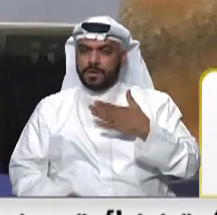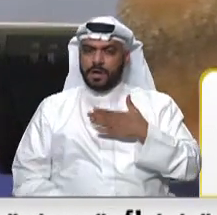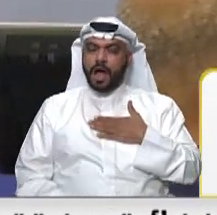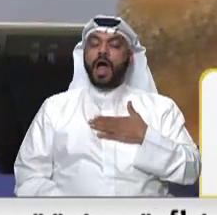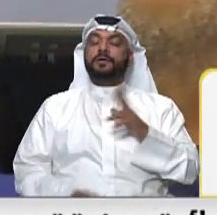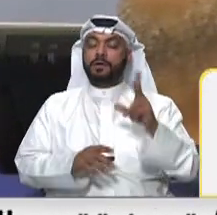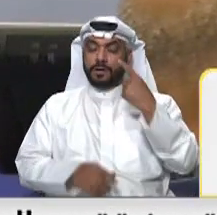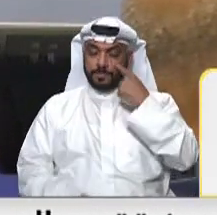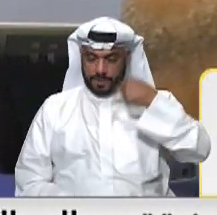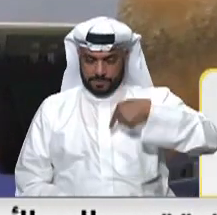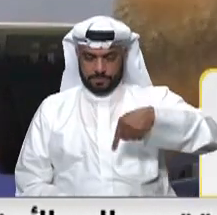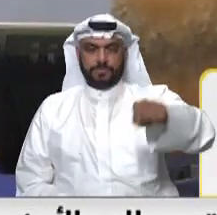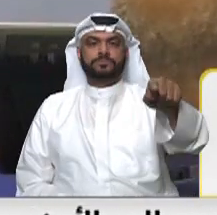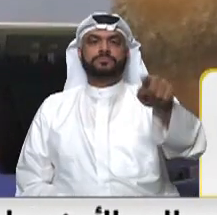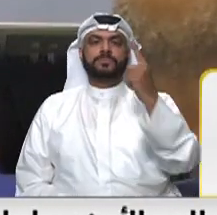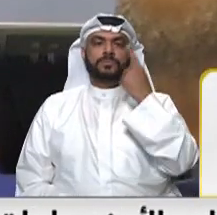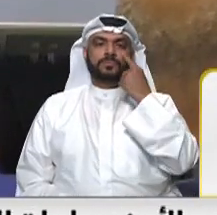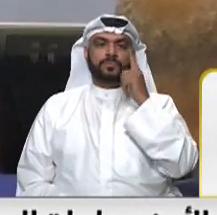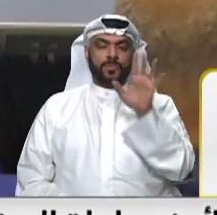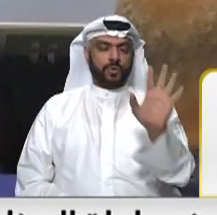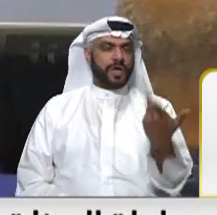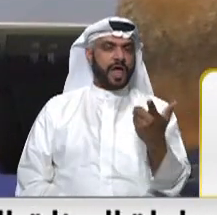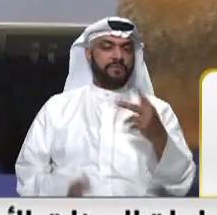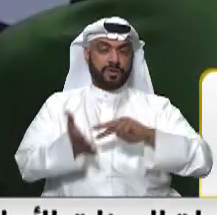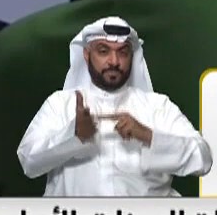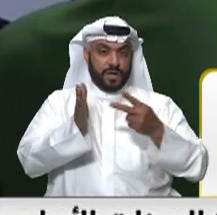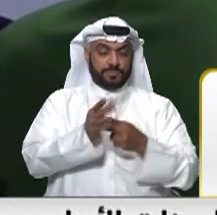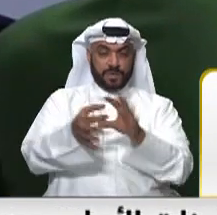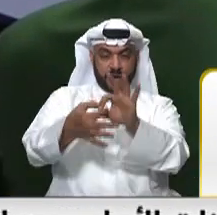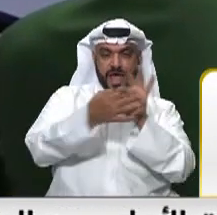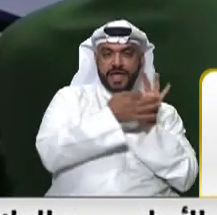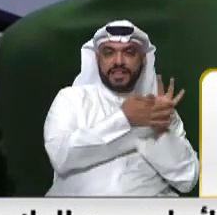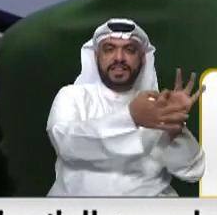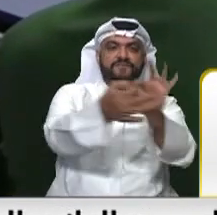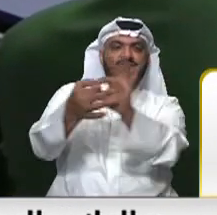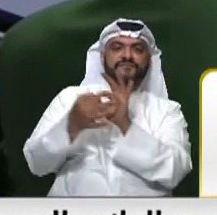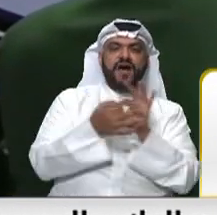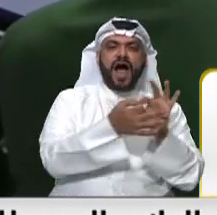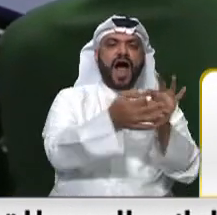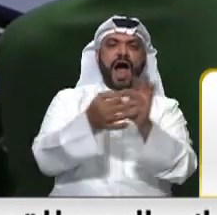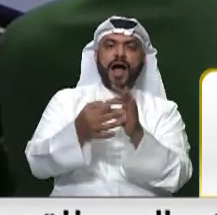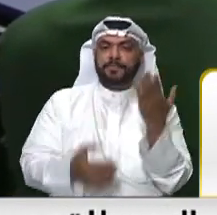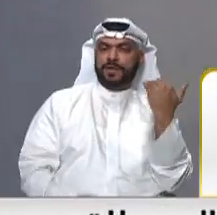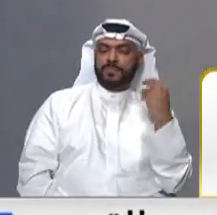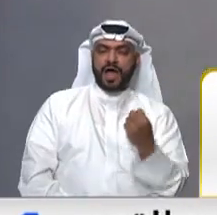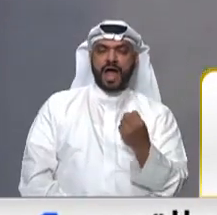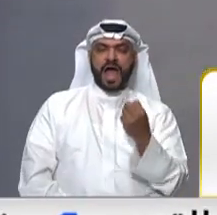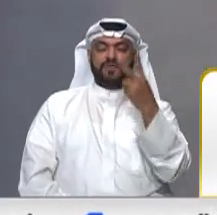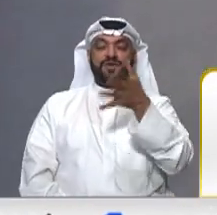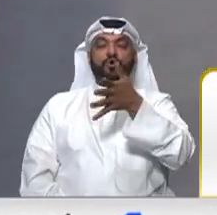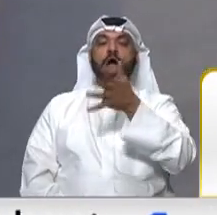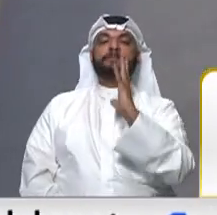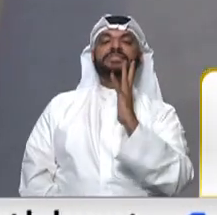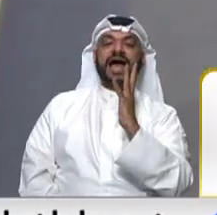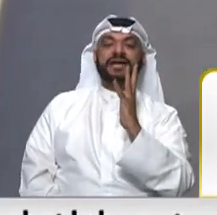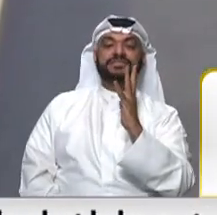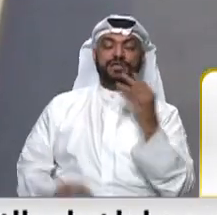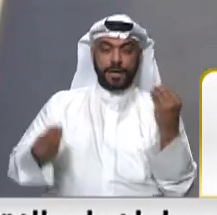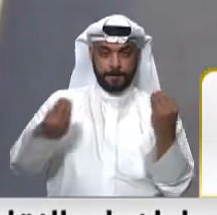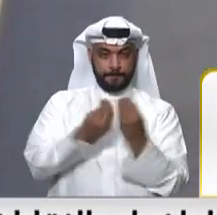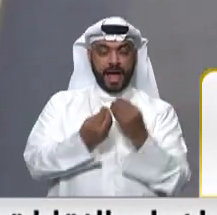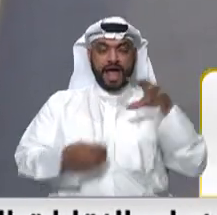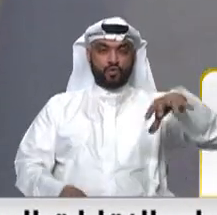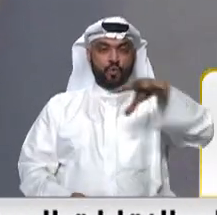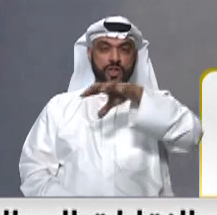سنرد اسلامي اكد انه بناء على الاتفاق النووي المبرم عام 2015 مع القوى الكبرى